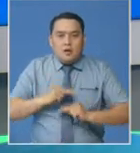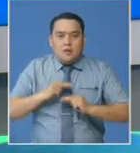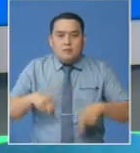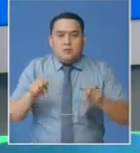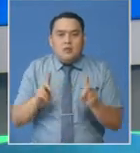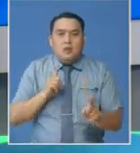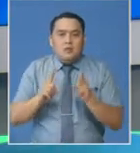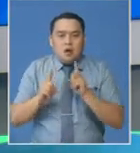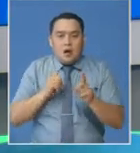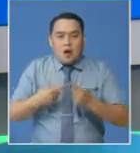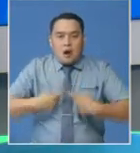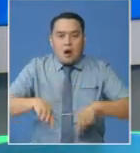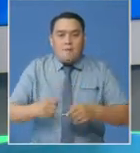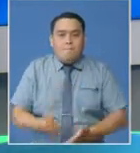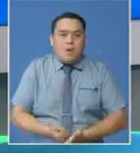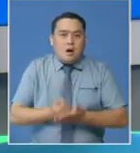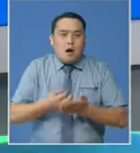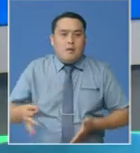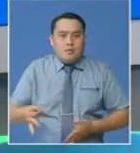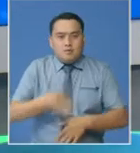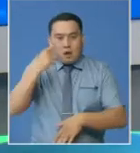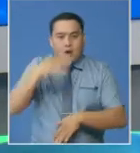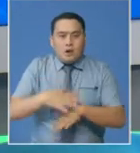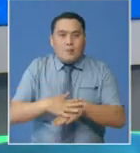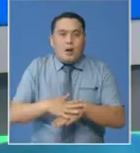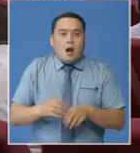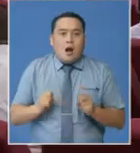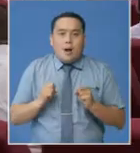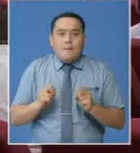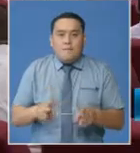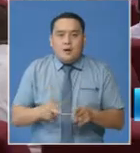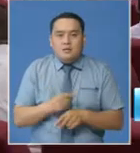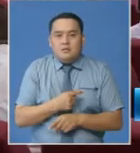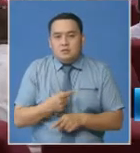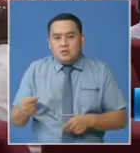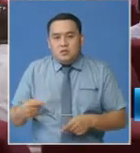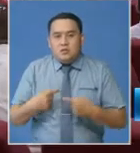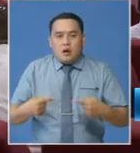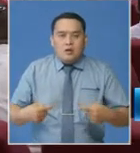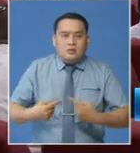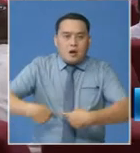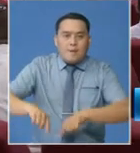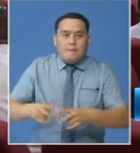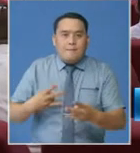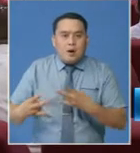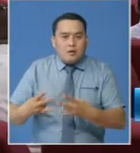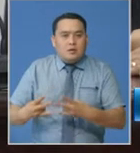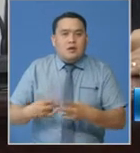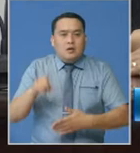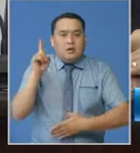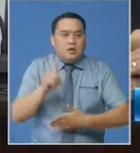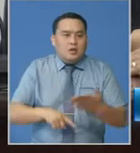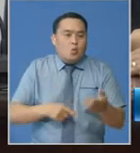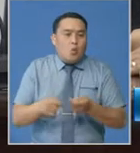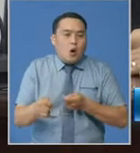специальном собрании, организованном при поддержке областного акимата. Об опасностях деструктивных течений и методах борьбы с ними говорили известные